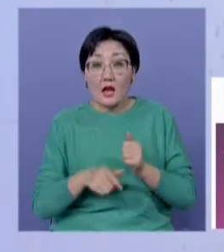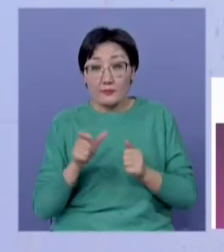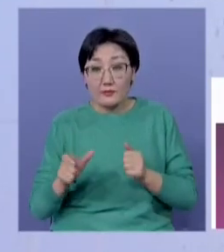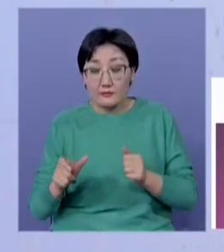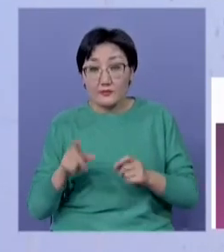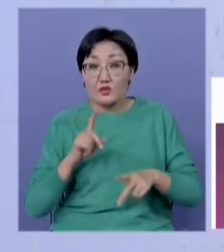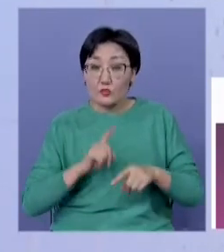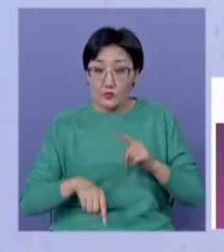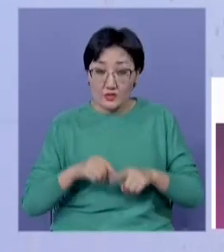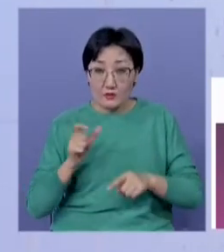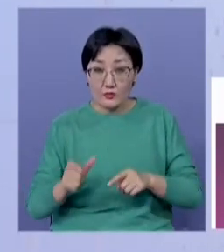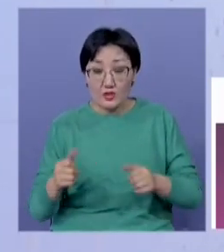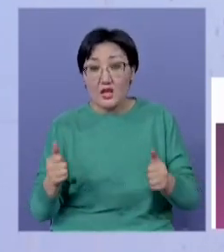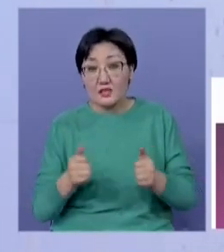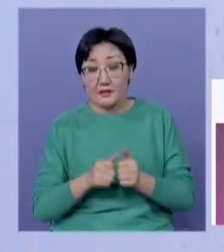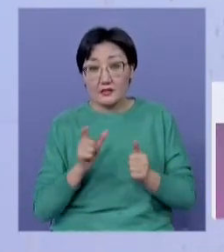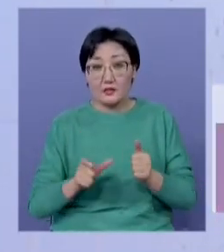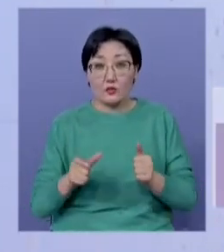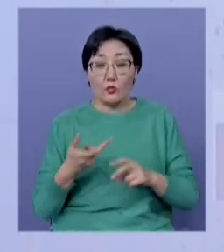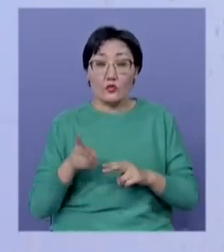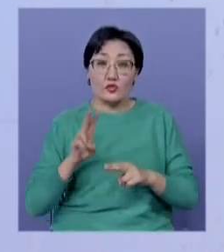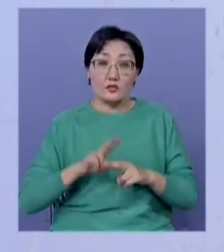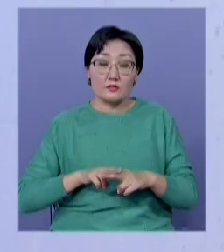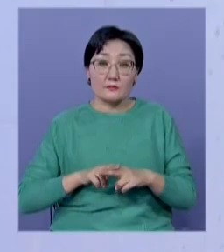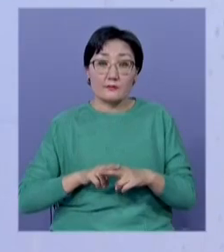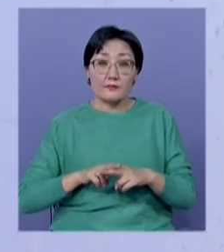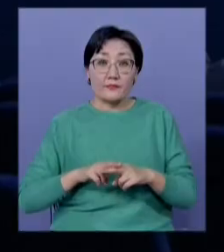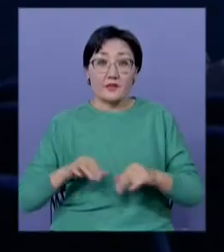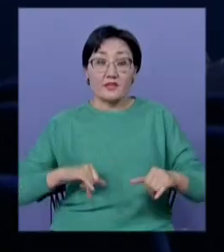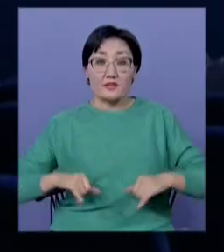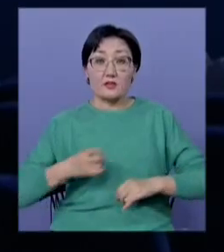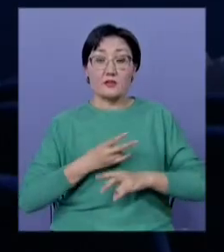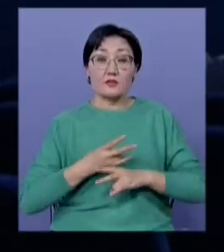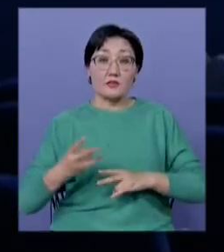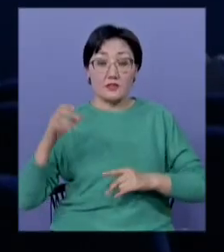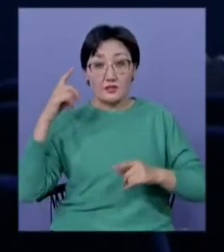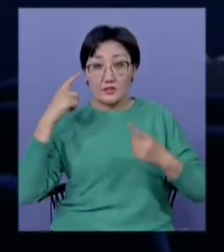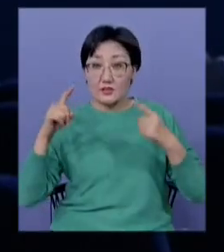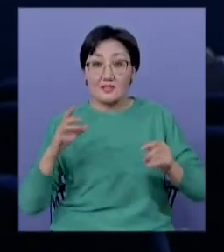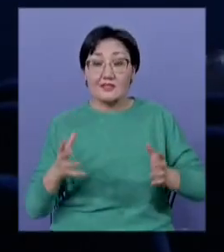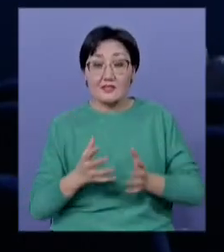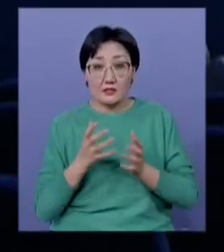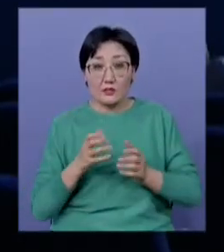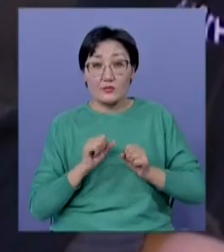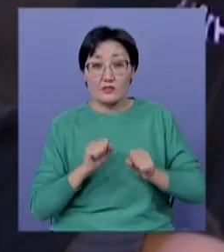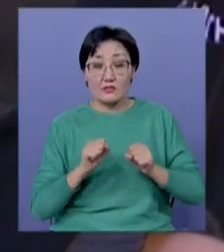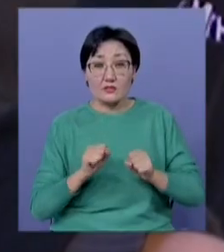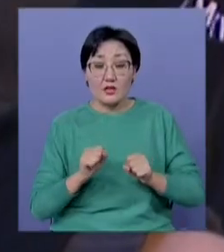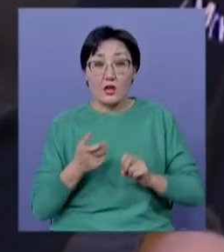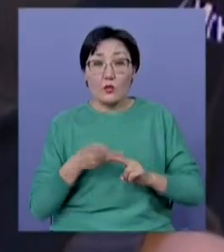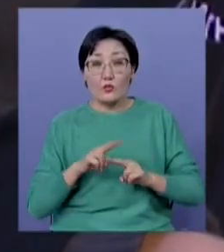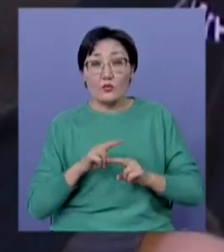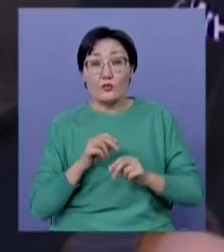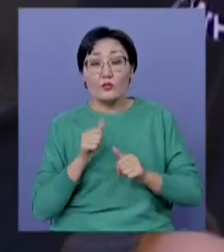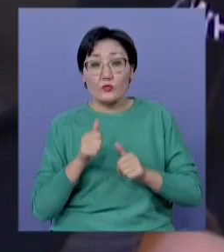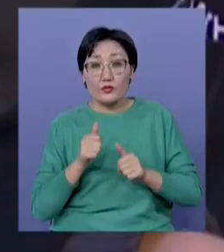туыстарымыз болсын, жақындарымыз болсын осы экстремизм идеясынан сақтап қалу. Мен ойымша бұл өте жақсы